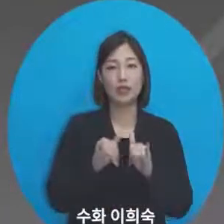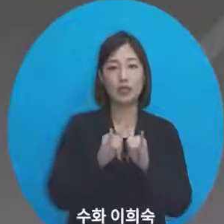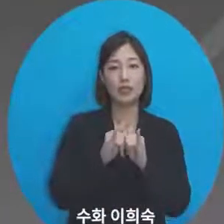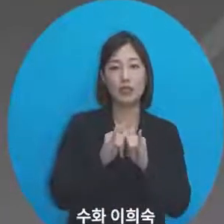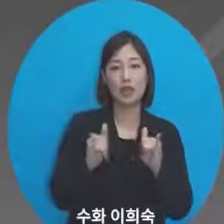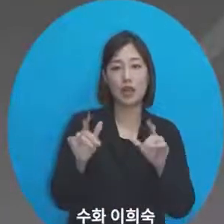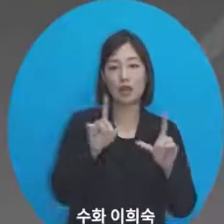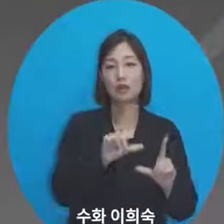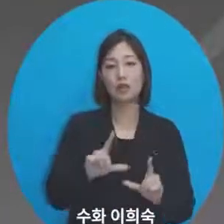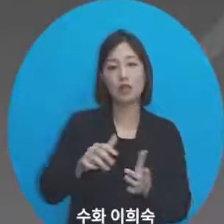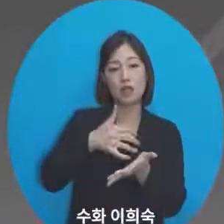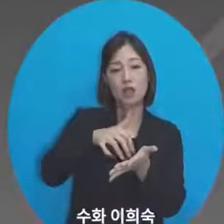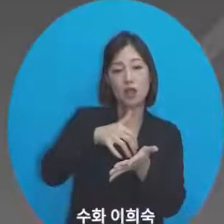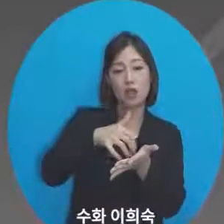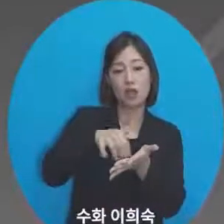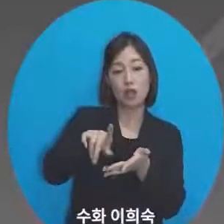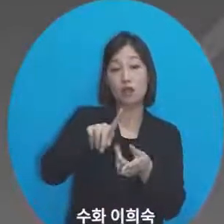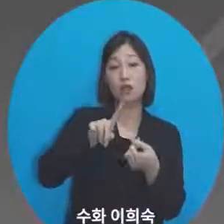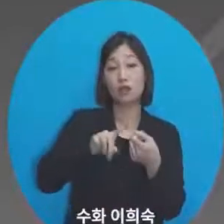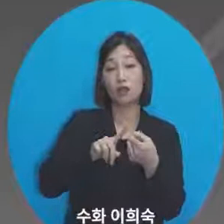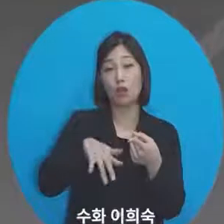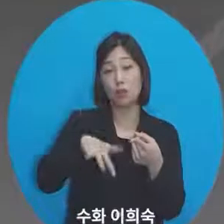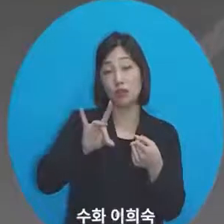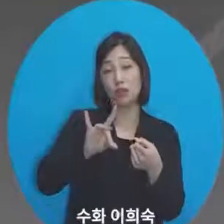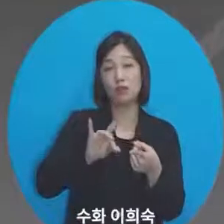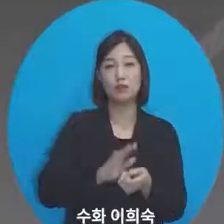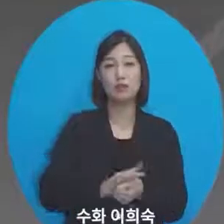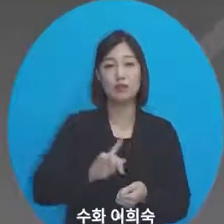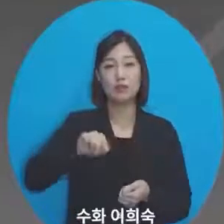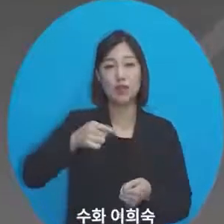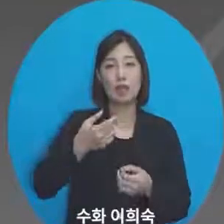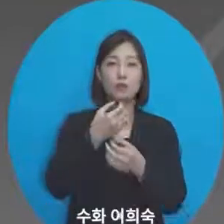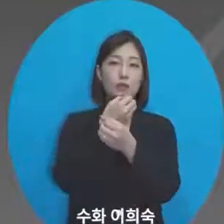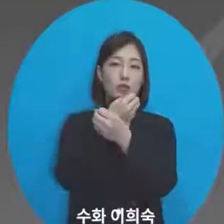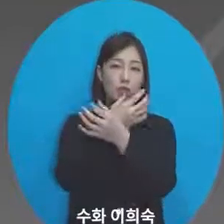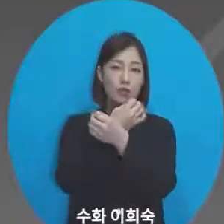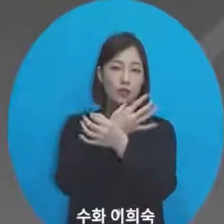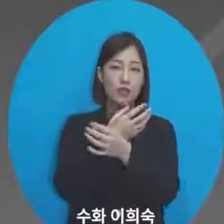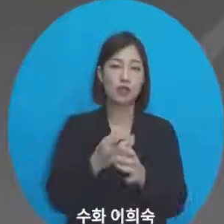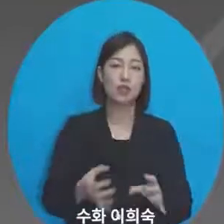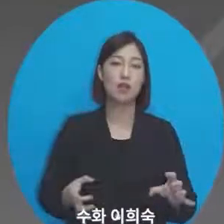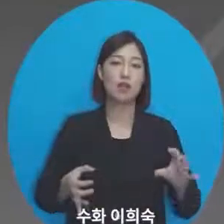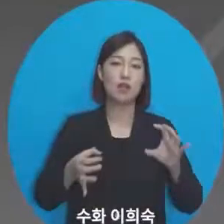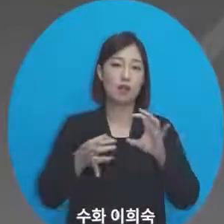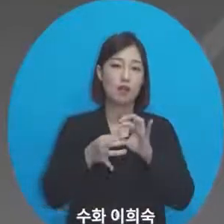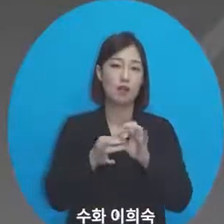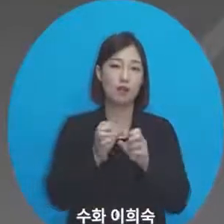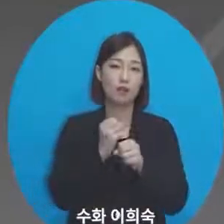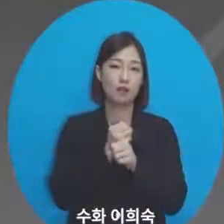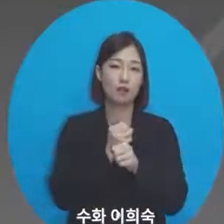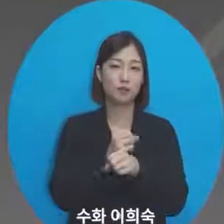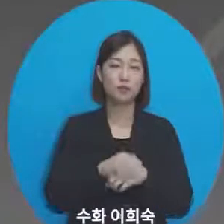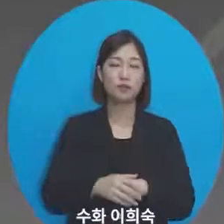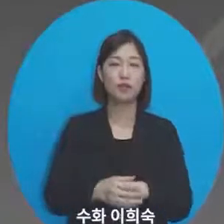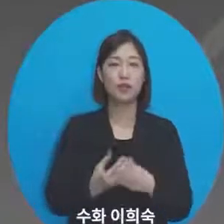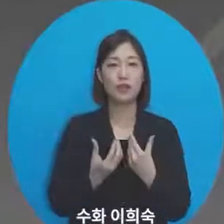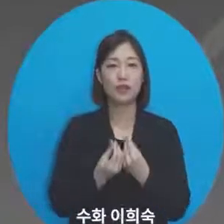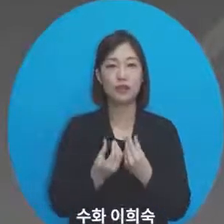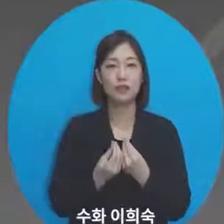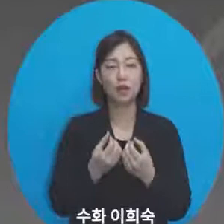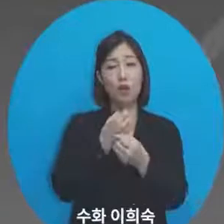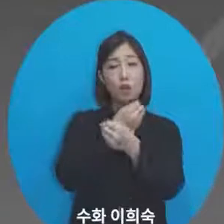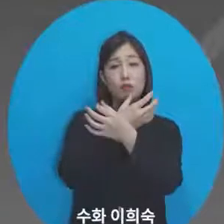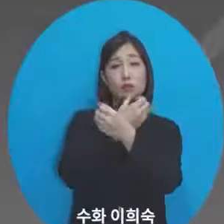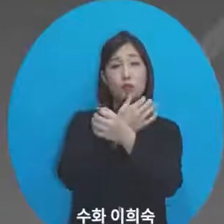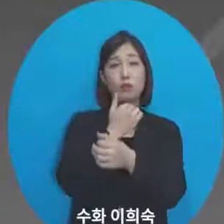밀집도를 계산을 한다든지, 그리고 신호등과 연계하여서 일정 수가 대기하면은 신호가